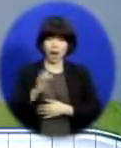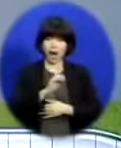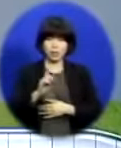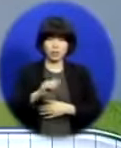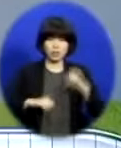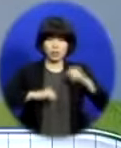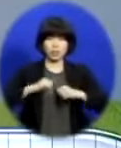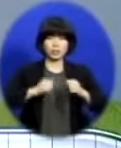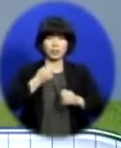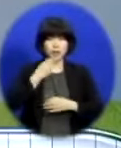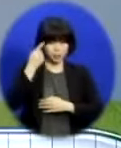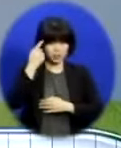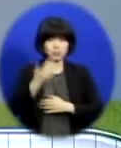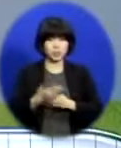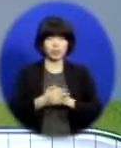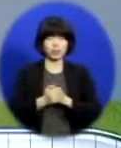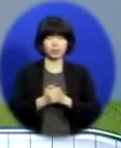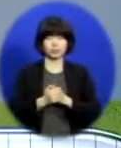수가